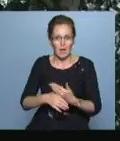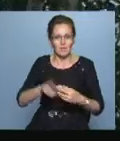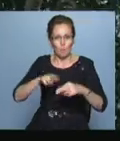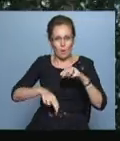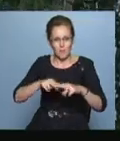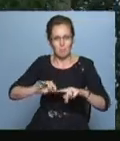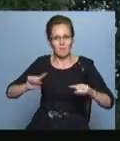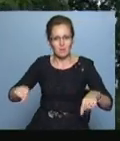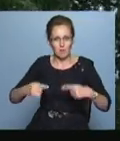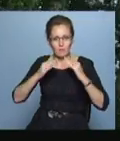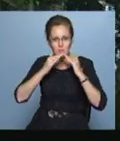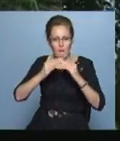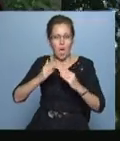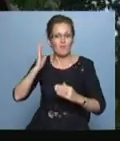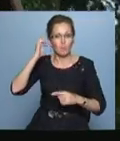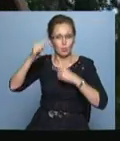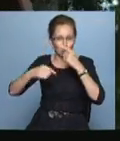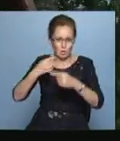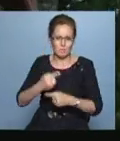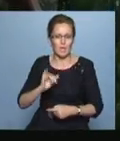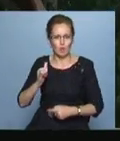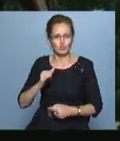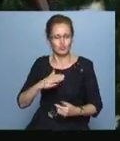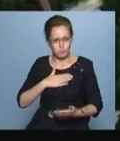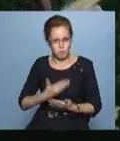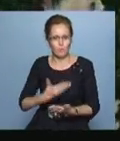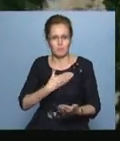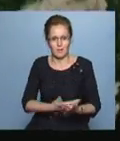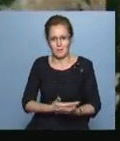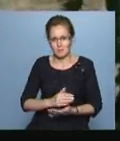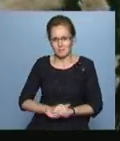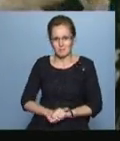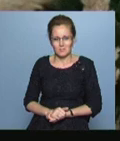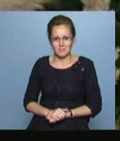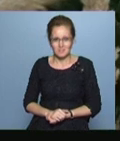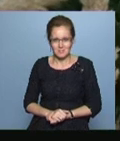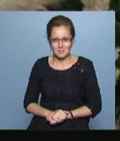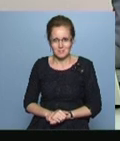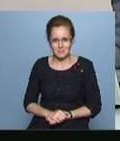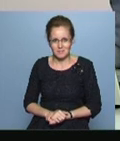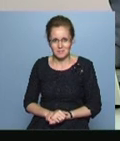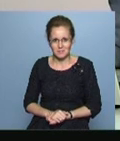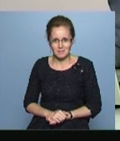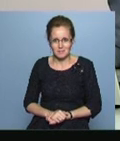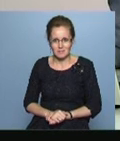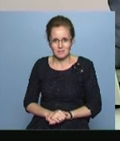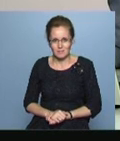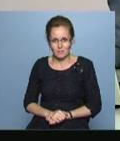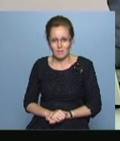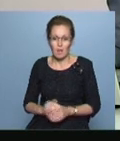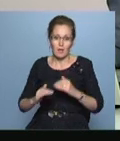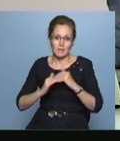а в будущем – с субботниками. Анастасия Редько и Юрий Егоров, телеканал «Моя Удмуртия». На сцене